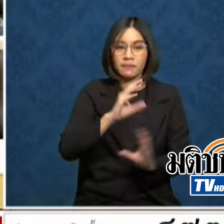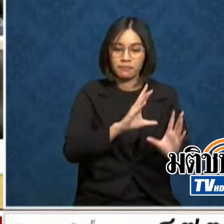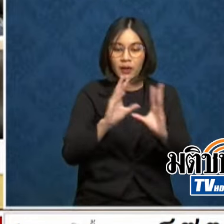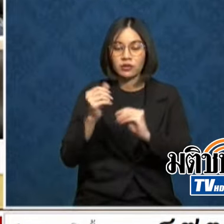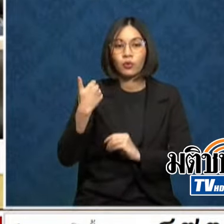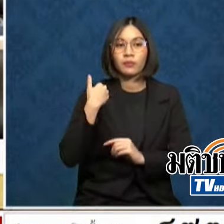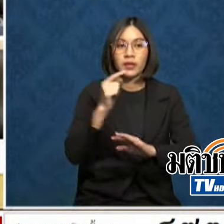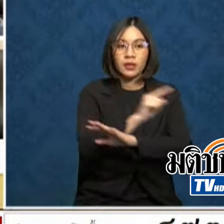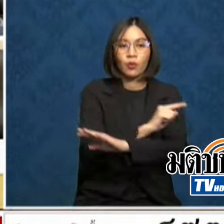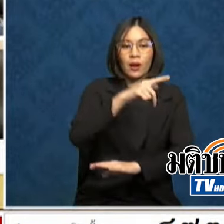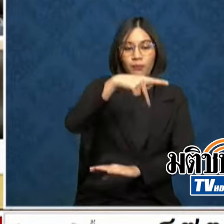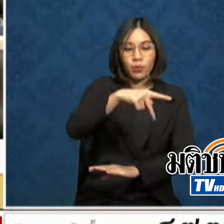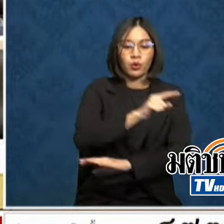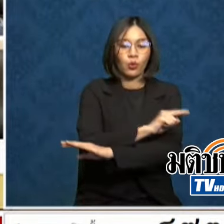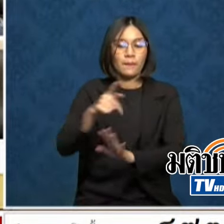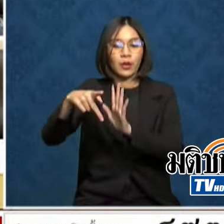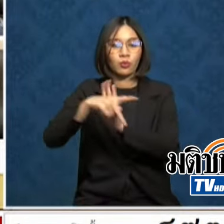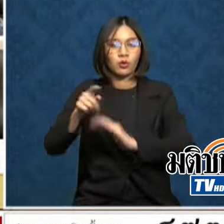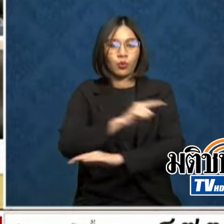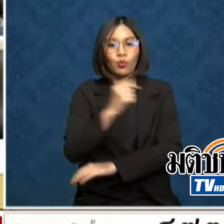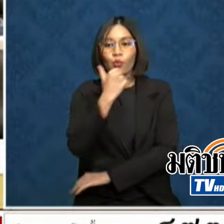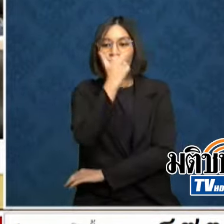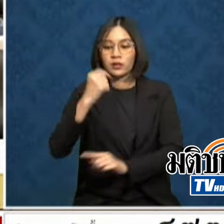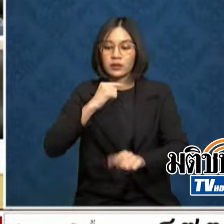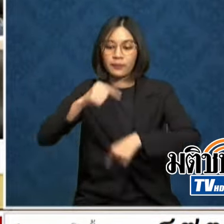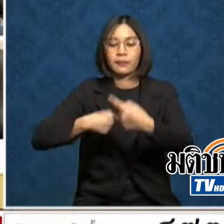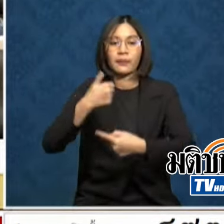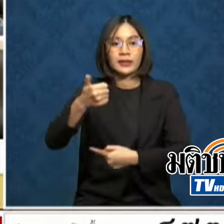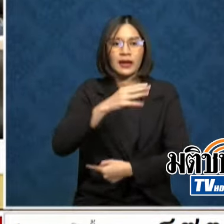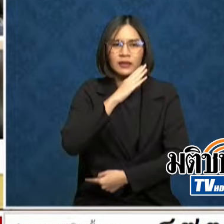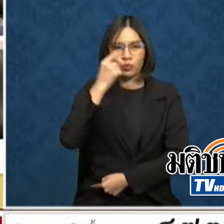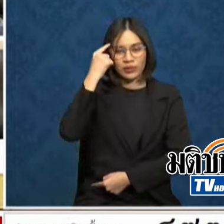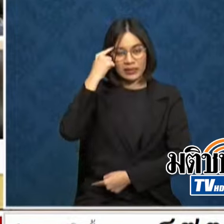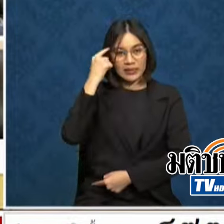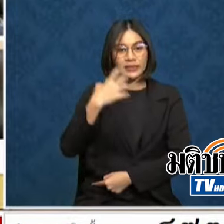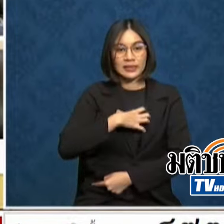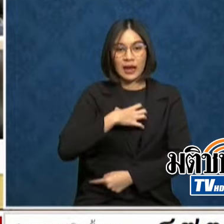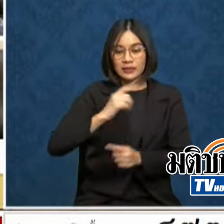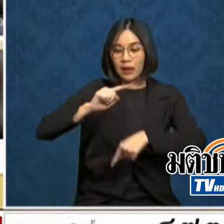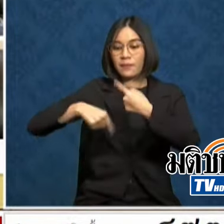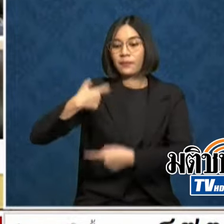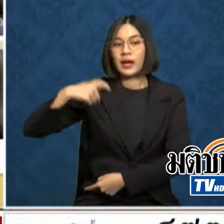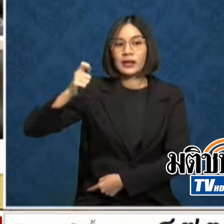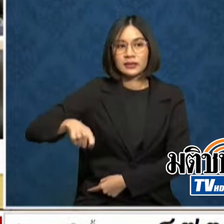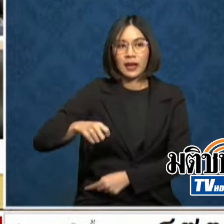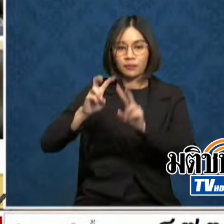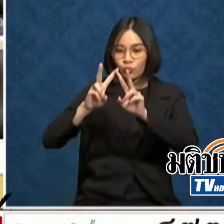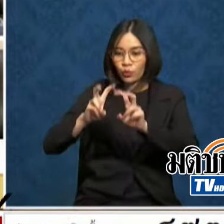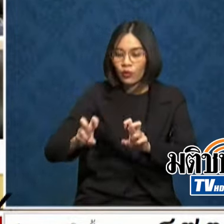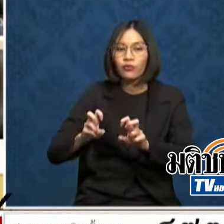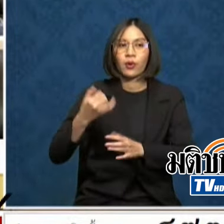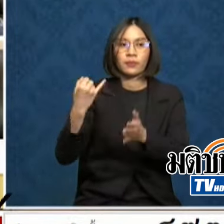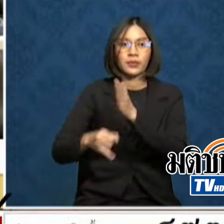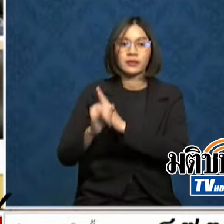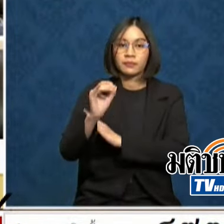มเฉพาะวันพุธกับวันพฤหัสวันอื่นสามารถไปได้ถ้าท่านมีสามัญสำนึกในการที่จะเดินทางไปศาลเพื่อพิสูจน์ความบริสุทธิ ์